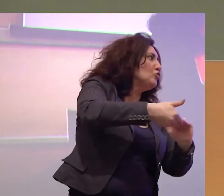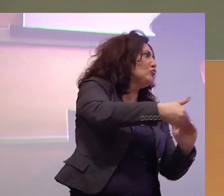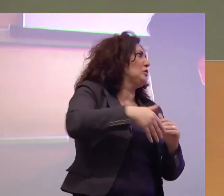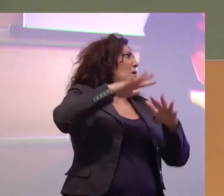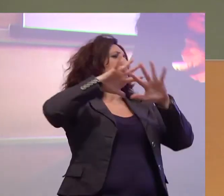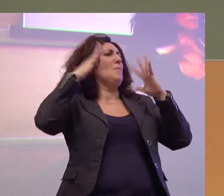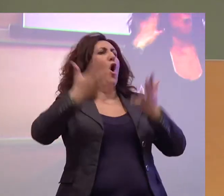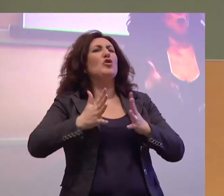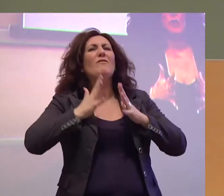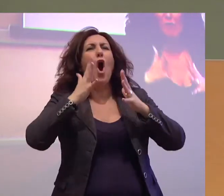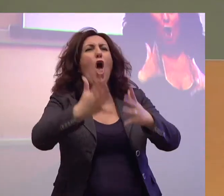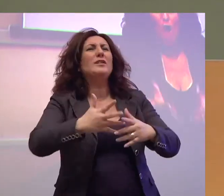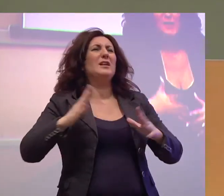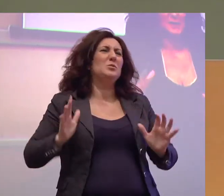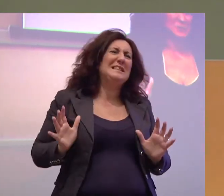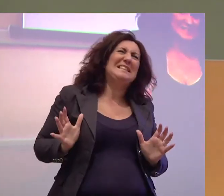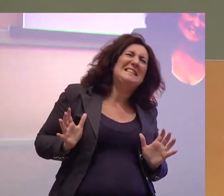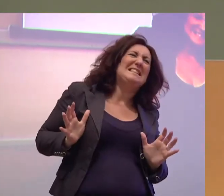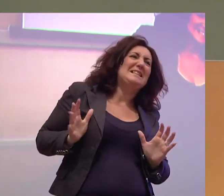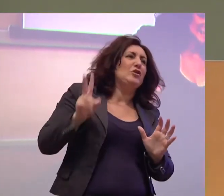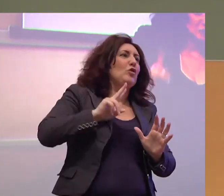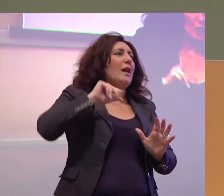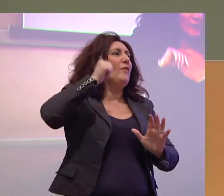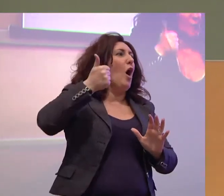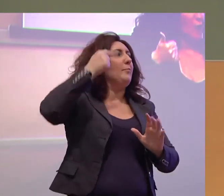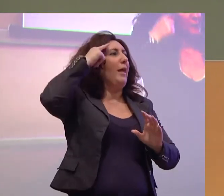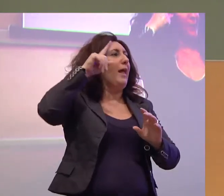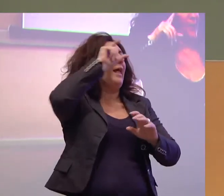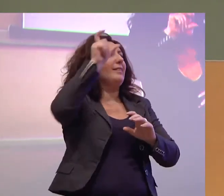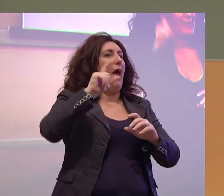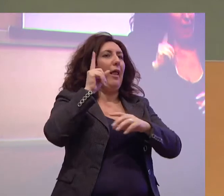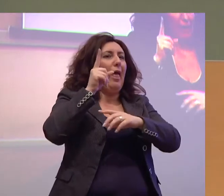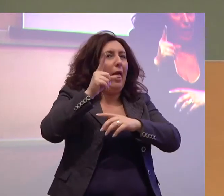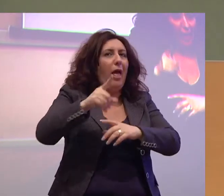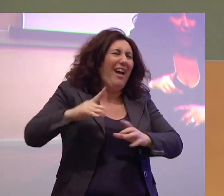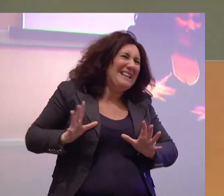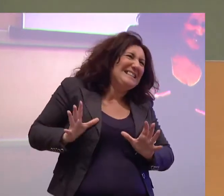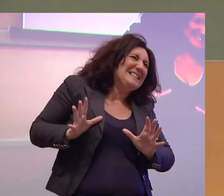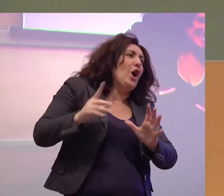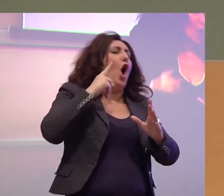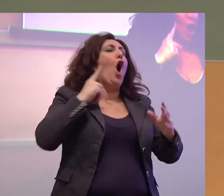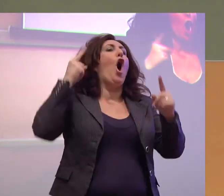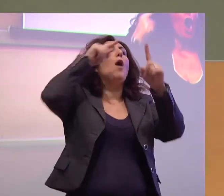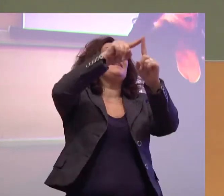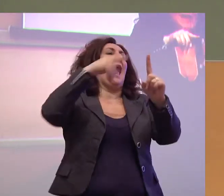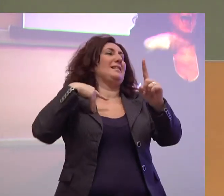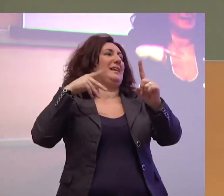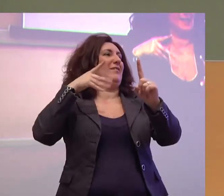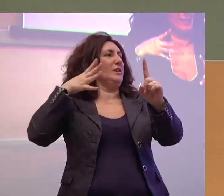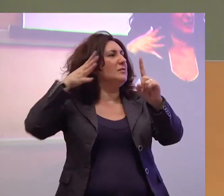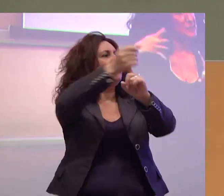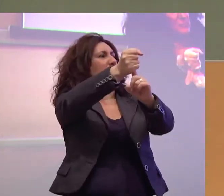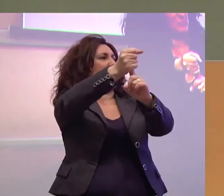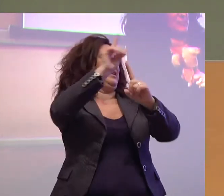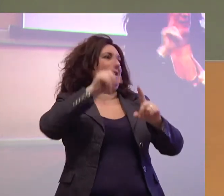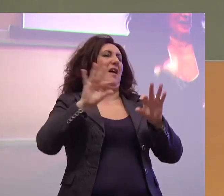mondo del volontariato, tutti insieme riuscire a raggiungere quegli obiettivi che oggi tutti auspicano. Molto spesso